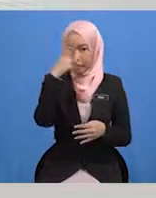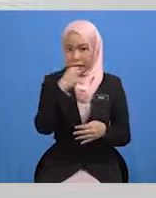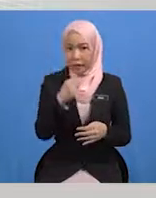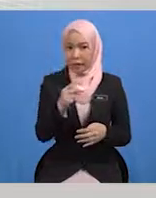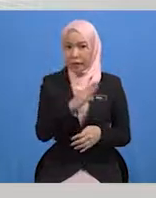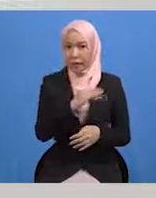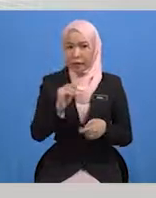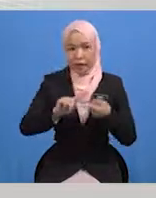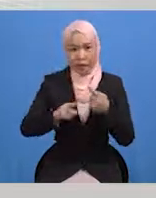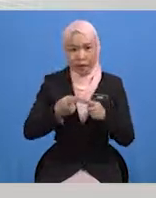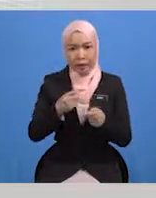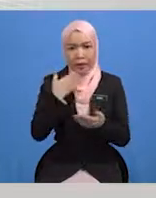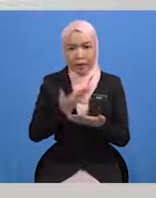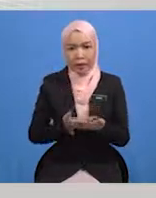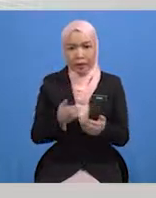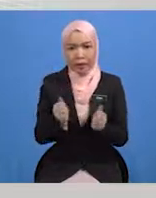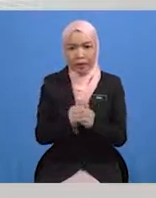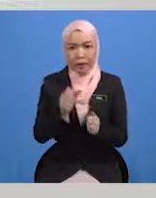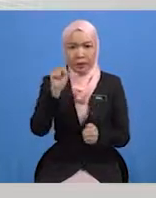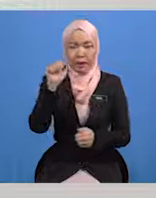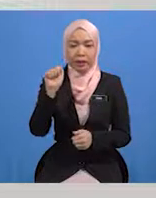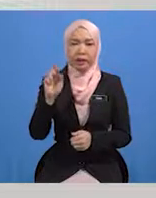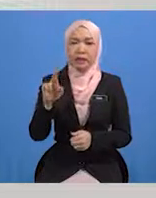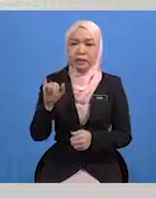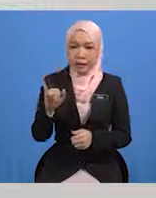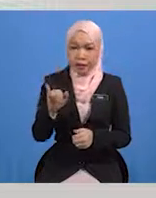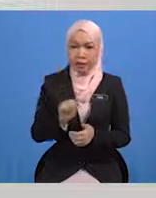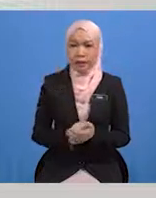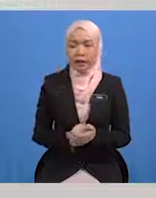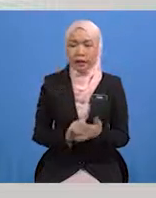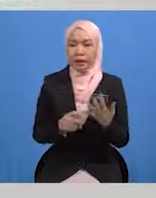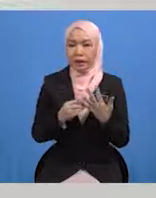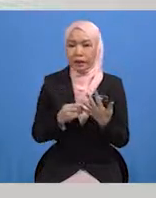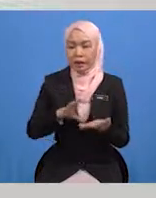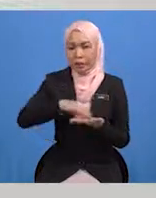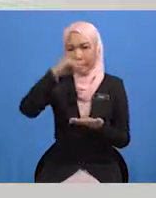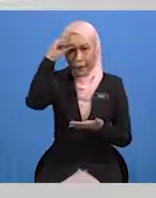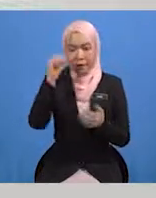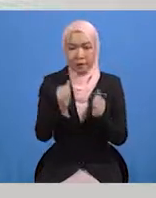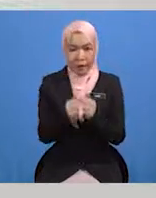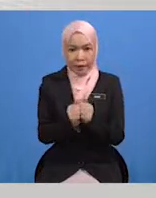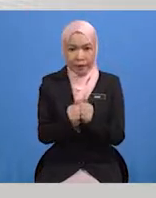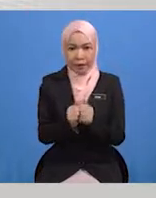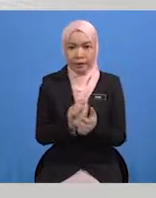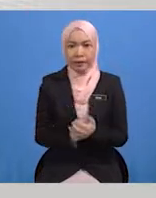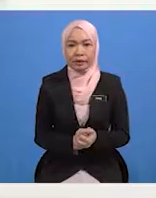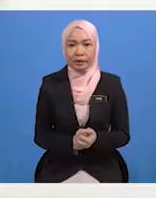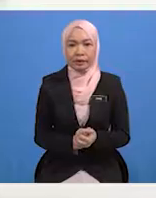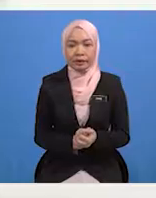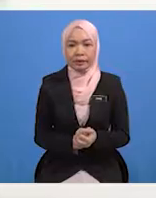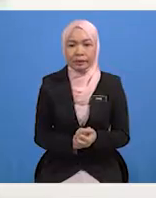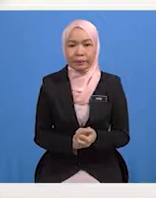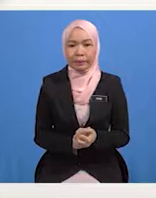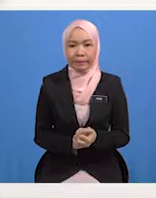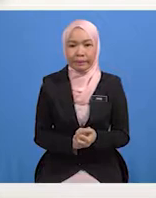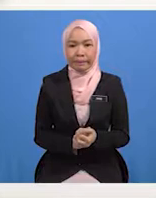baik dengan Sari-Sari Biru. Yang kelima, belajar dengan Marga.